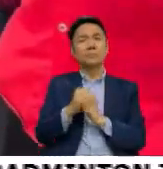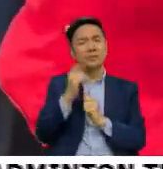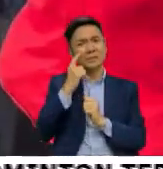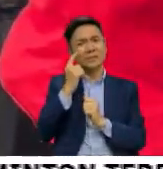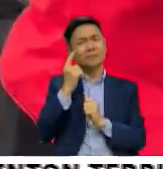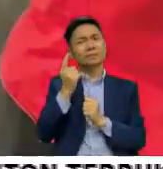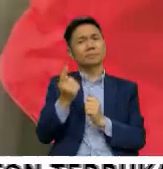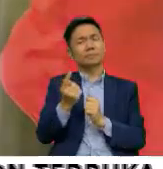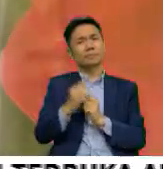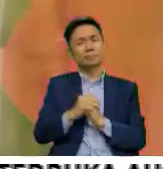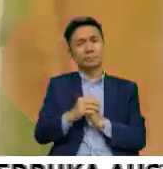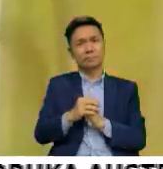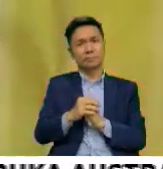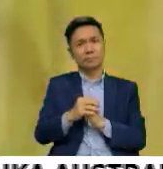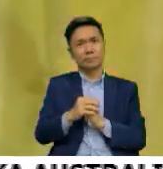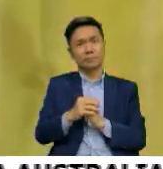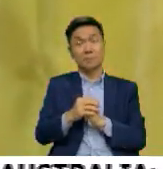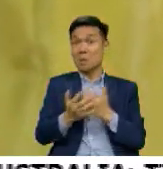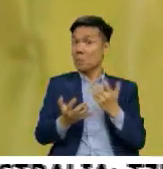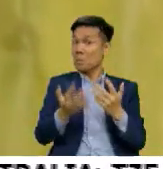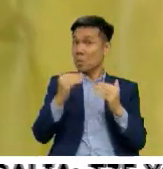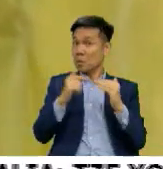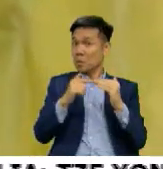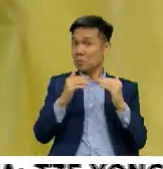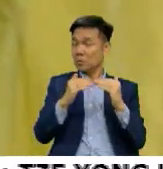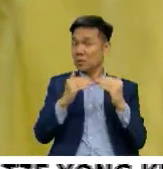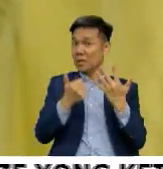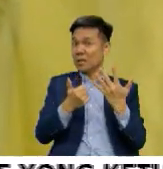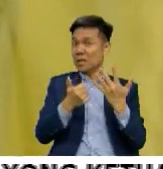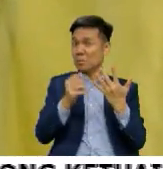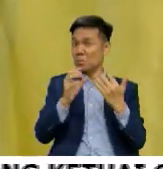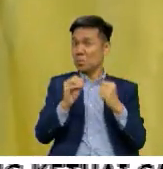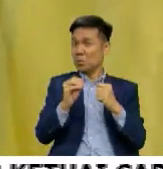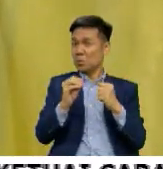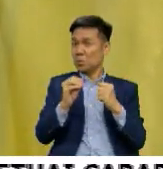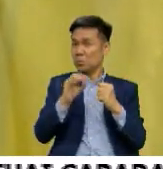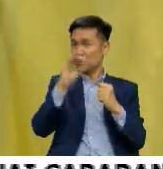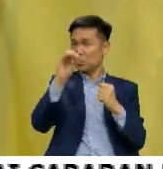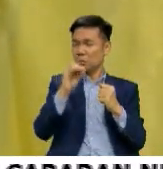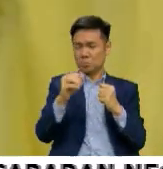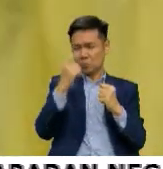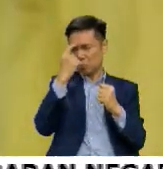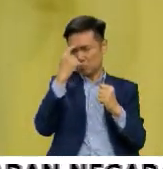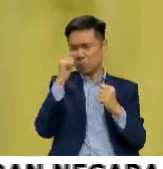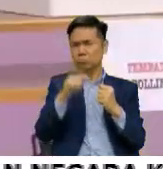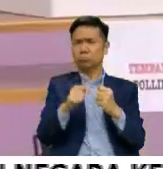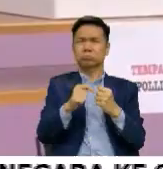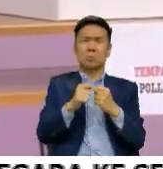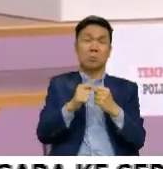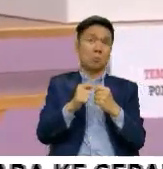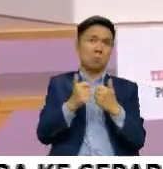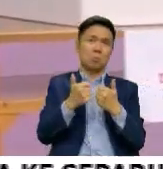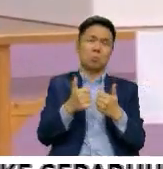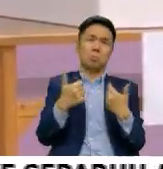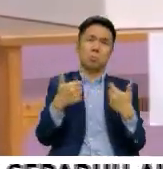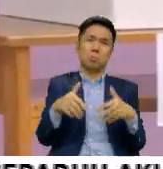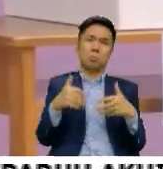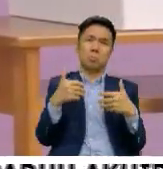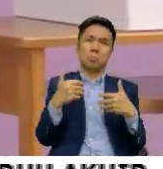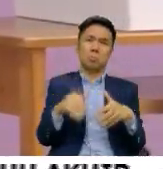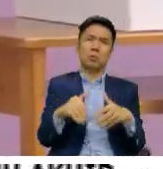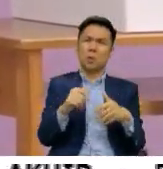saya kalau boleh capai 60 lebih 100 itu merupakan satu angka yang